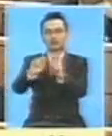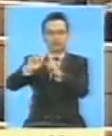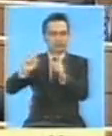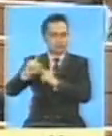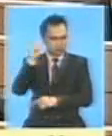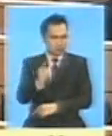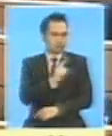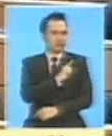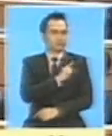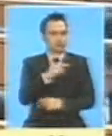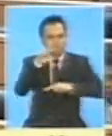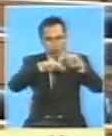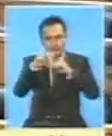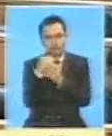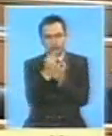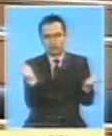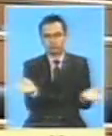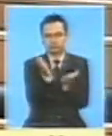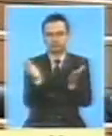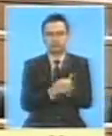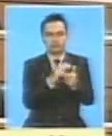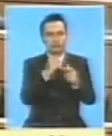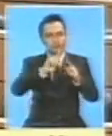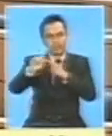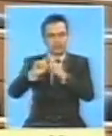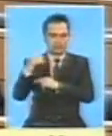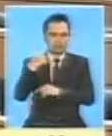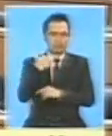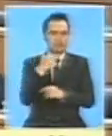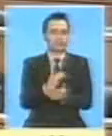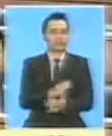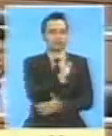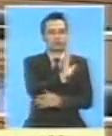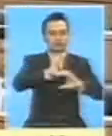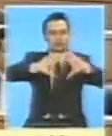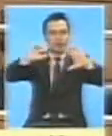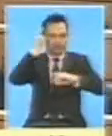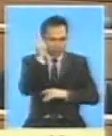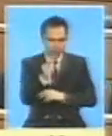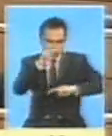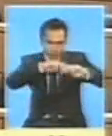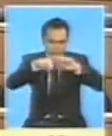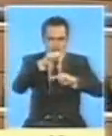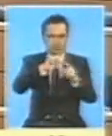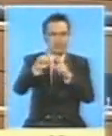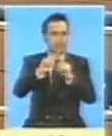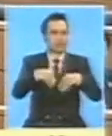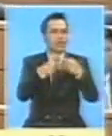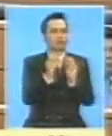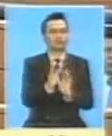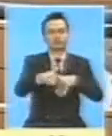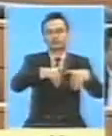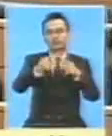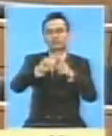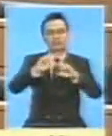เป็นหน่วยงานหลักหน่วยงานรองหน่วยงานเสริมอะไรก็แล้วแต่นะครับในฐานะที่ว่ารัฐจะต้องชัดเจนมีคำตอบให้ประชาชนที่เป็นเจ้าของประเท